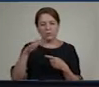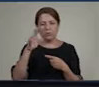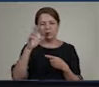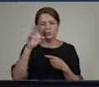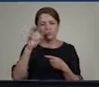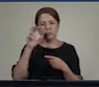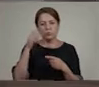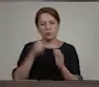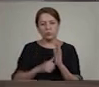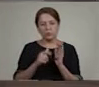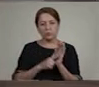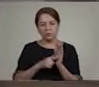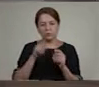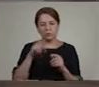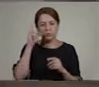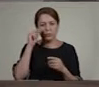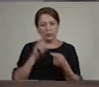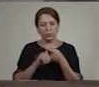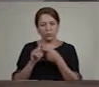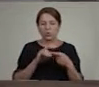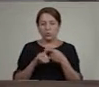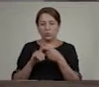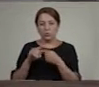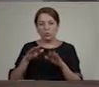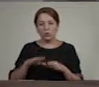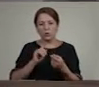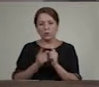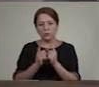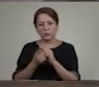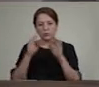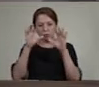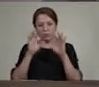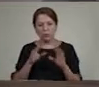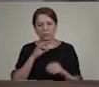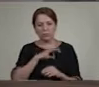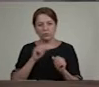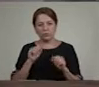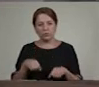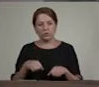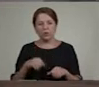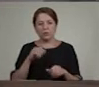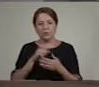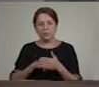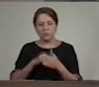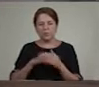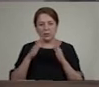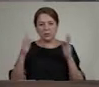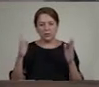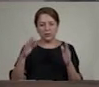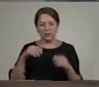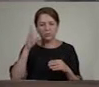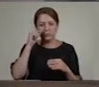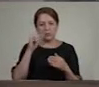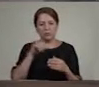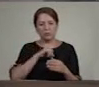50367. Bu sonlarni qo'shishning o'rin almashtirish qonunidan foydalanamiz. Chunki katta sonni avval yozib